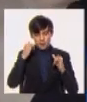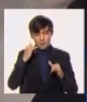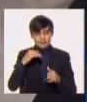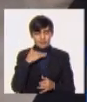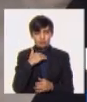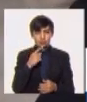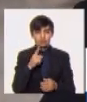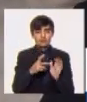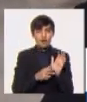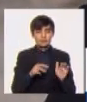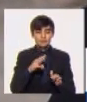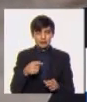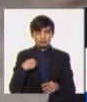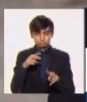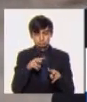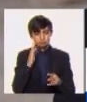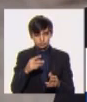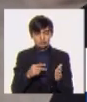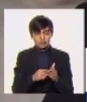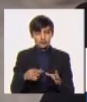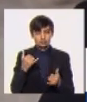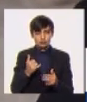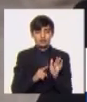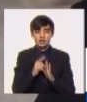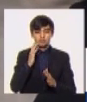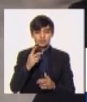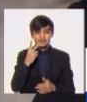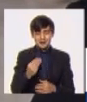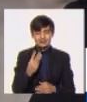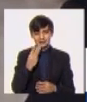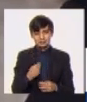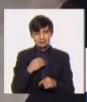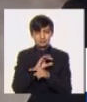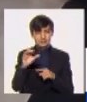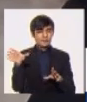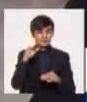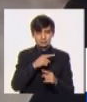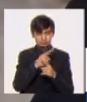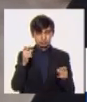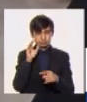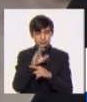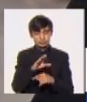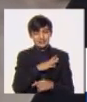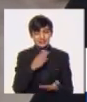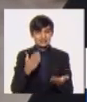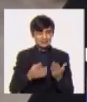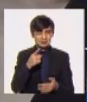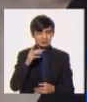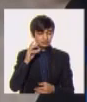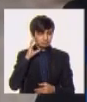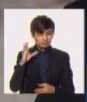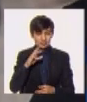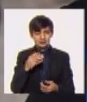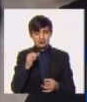1800-ден. Баға мәселесін оны қадағалаймыз. Бүгіннен бастап 2-3 күн бұрын біз ескерту жібердік. Егер сон негізсіз